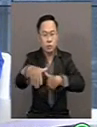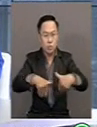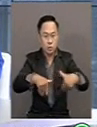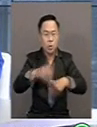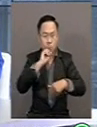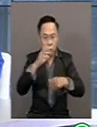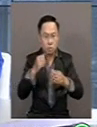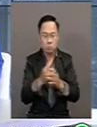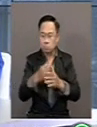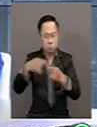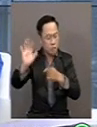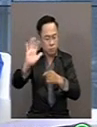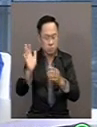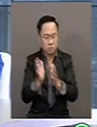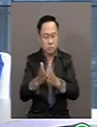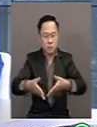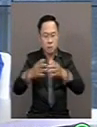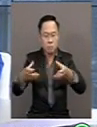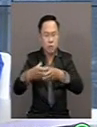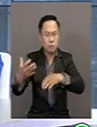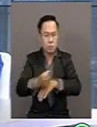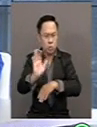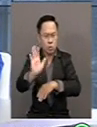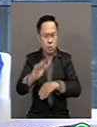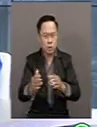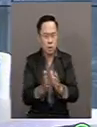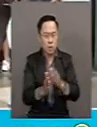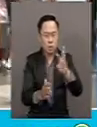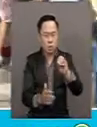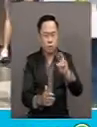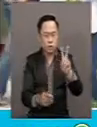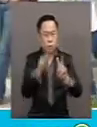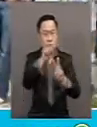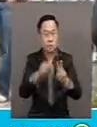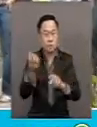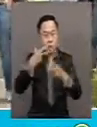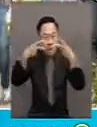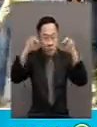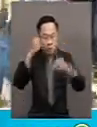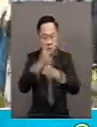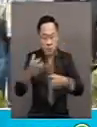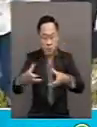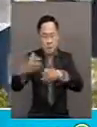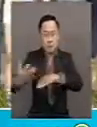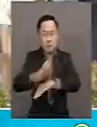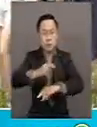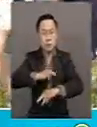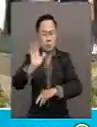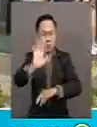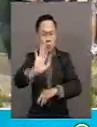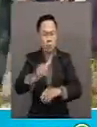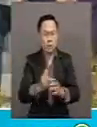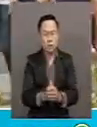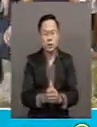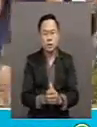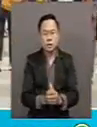นส่วนใหญ่นั้นไม่เห็นด้วยนะครับ ใช่ค่ะ 62% บอกว่าไม่เห็นด้วยหากนายกจะมีการตั้งพรรคการเมืองขึ้นนะคะขณะเดียวกัน